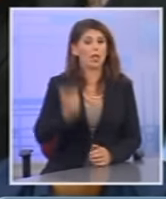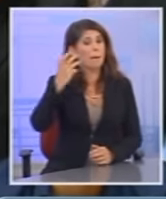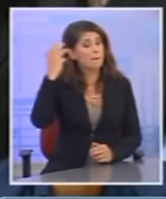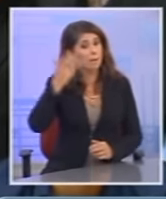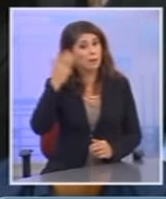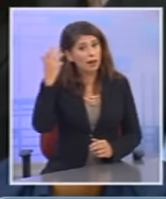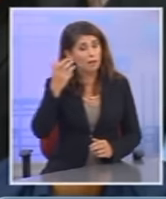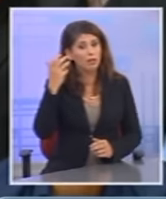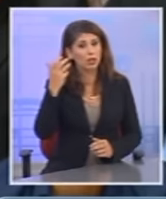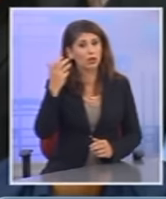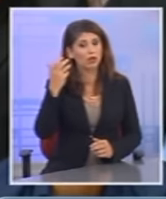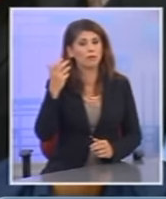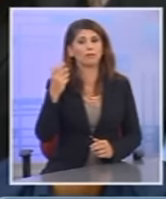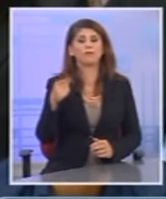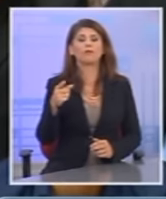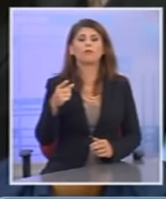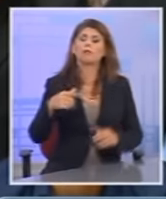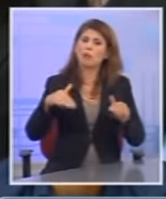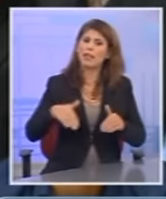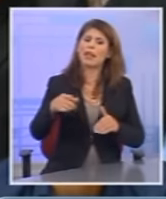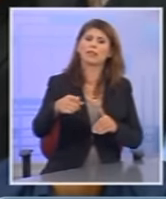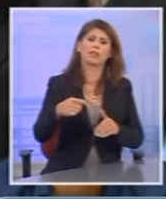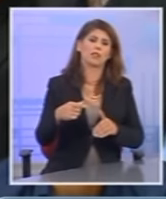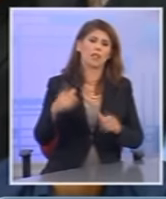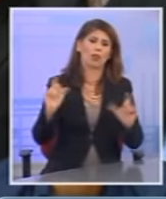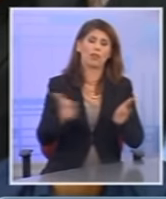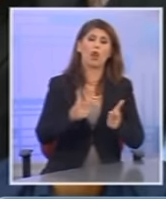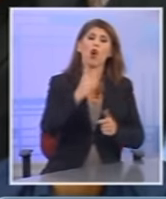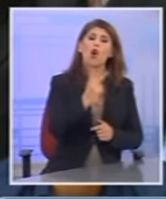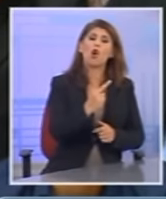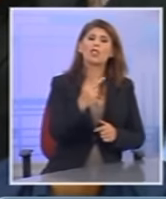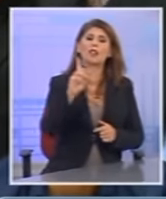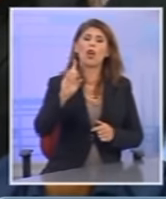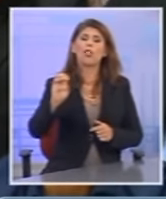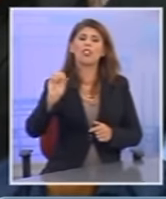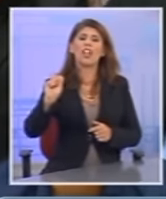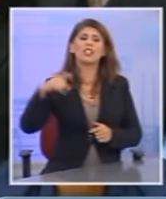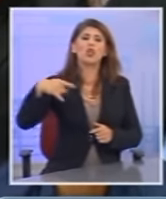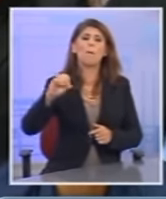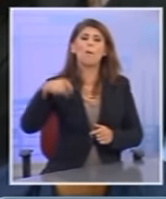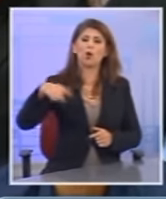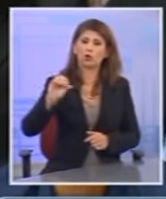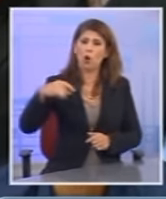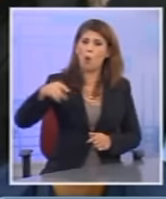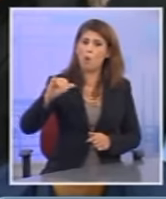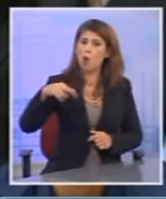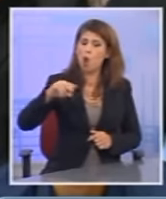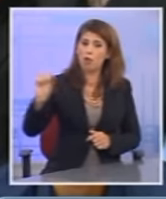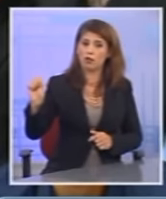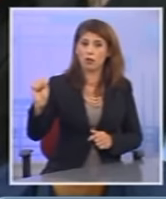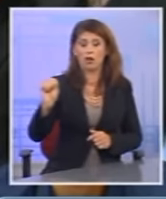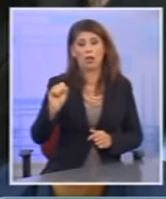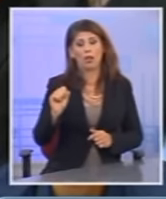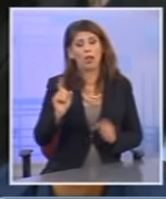πνευματικός ταγός του έθνους μας, ο Κωνσταντίνος Δεσποτόπουλος, ακαδημαϊκός, όχι ασφαλώς